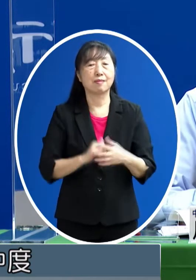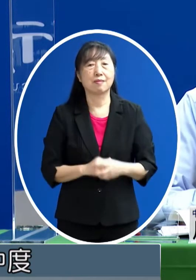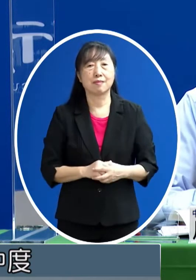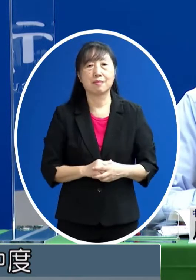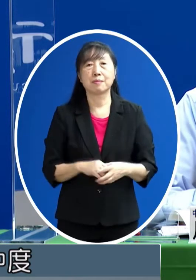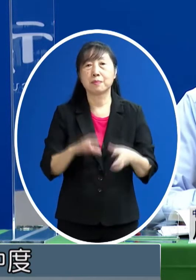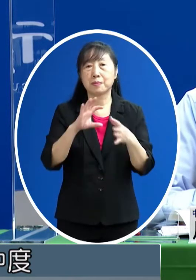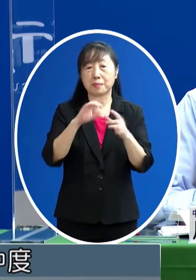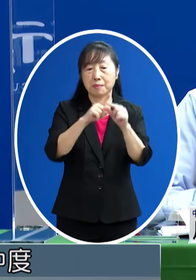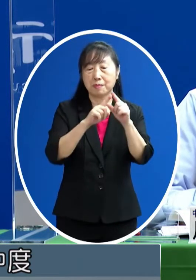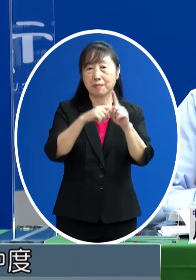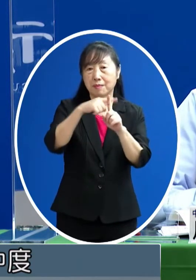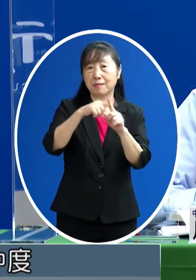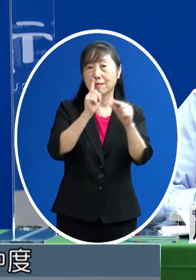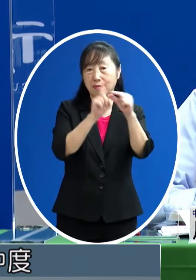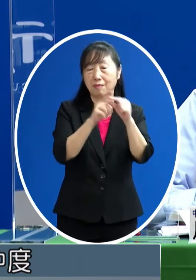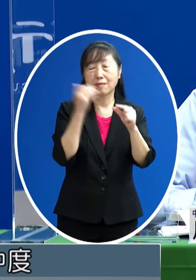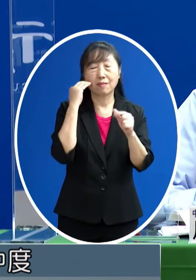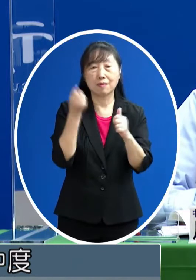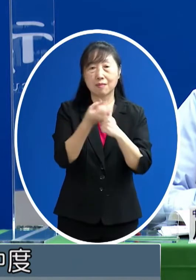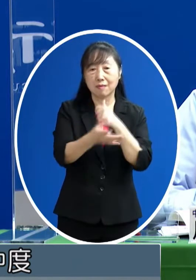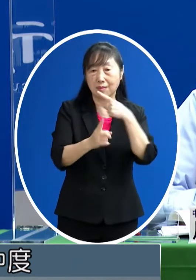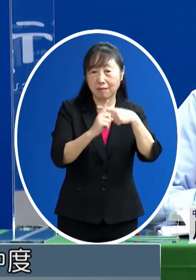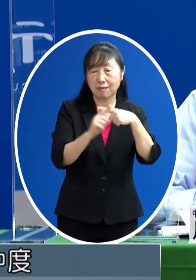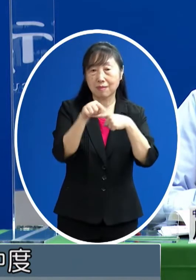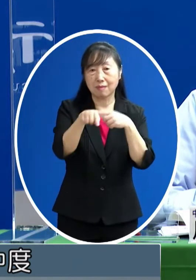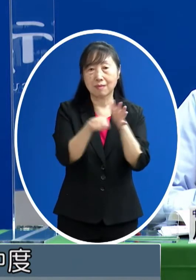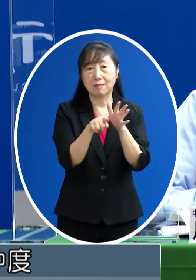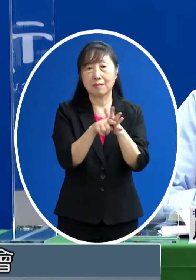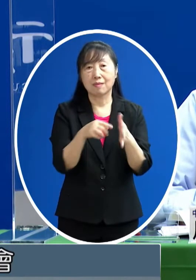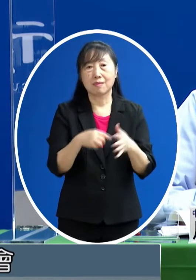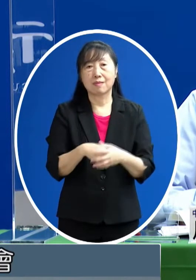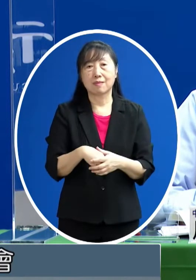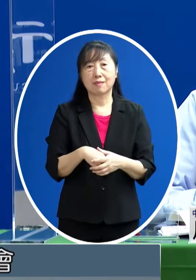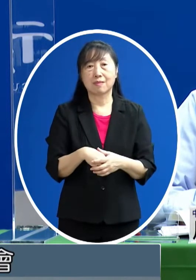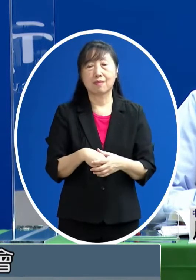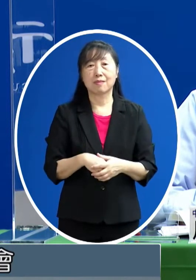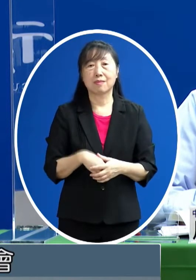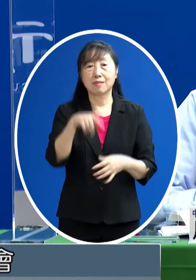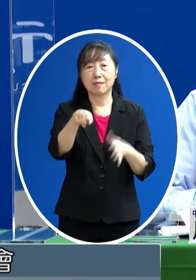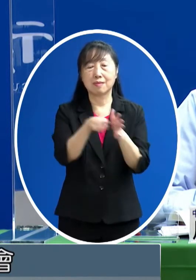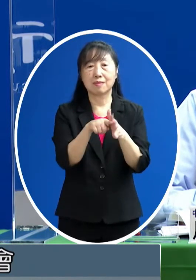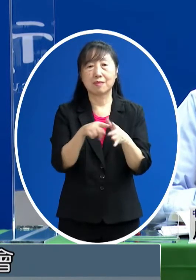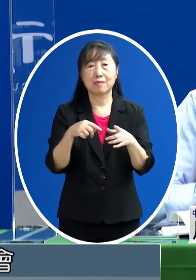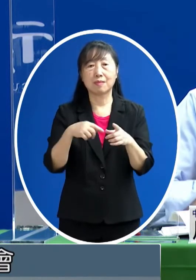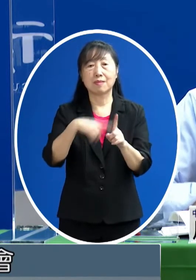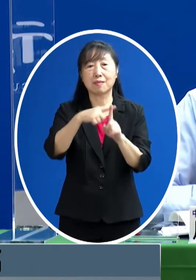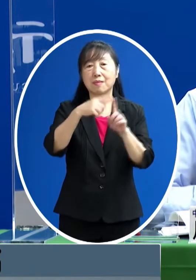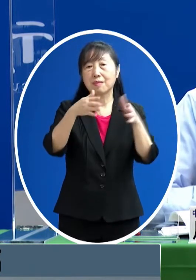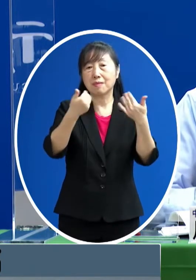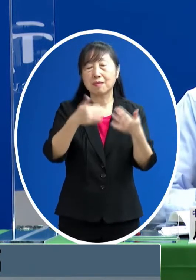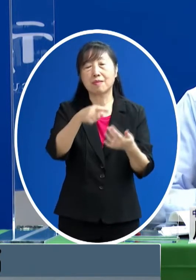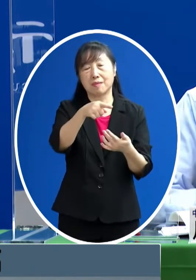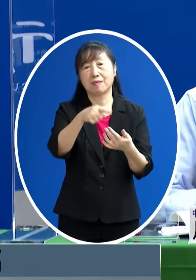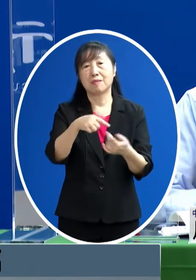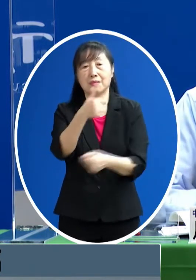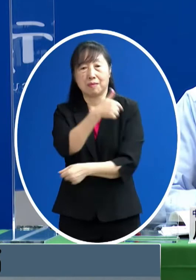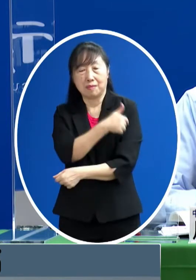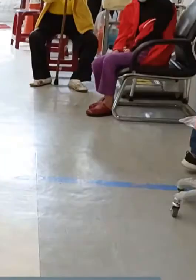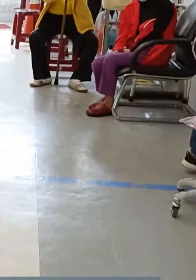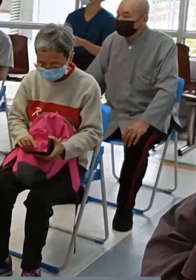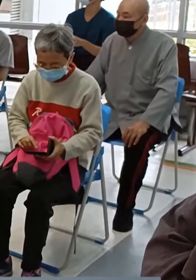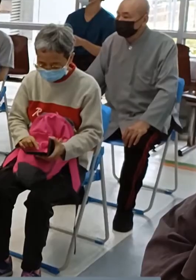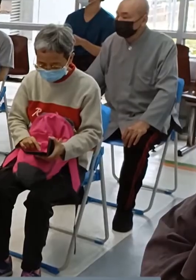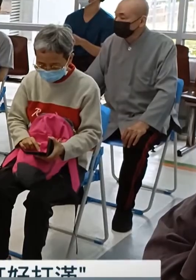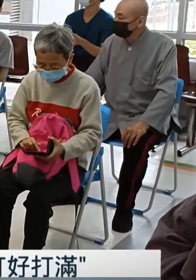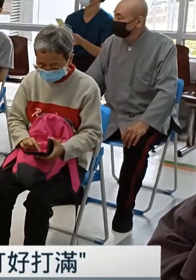那中度如果说染上的话哈，大家这个停留在中度或者是比中度更轻微的机会也比没有打疫苗的来得